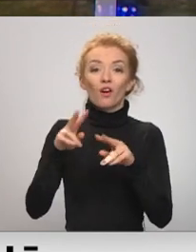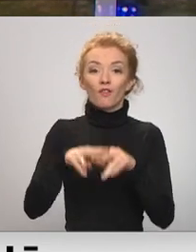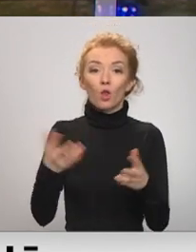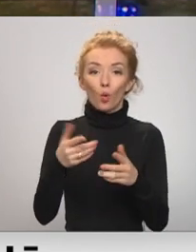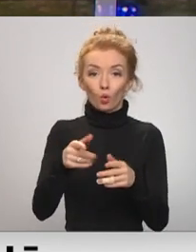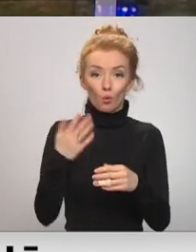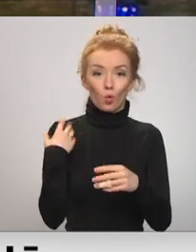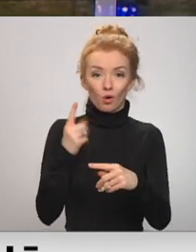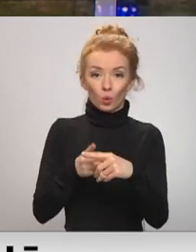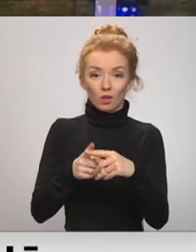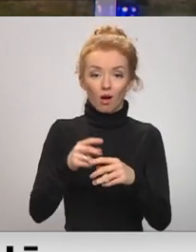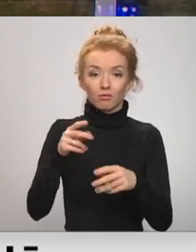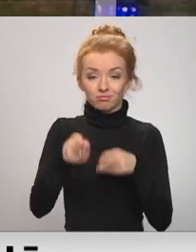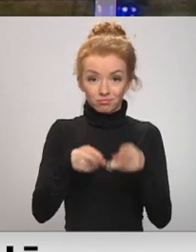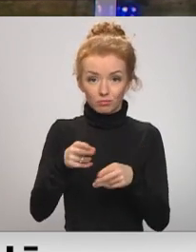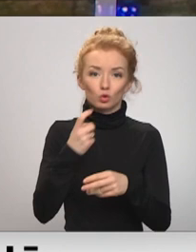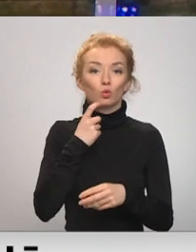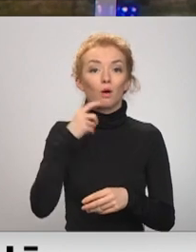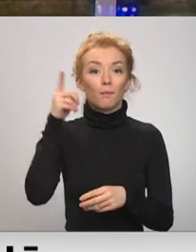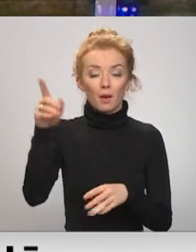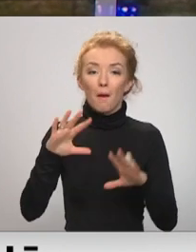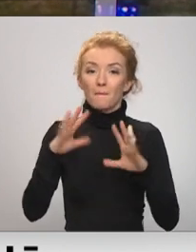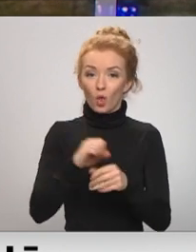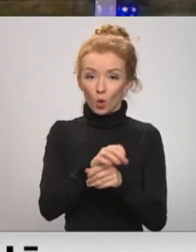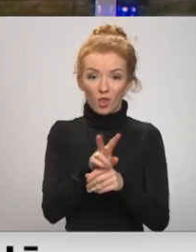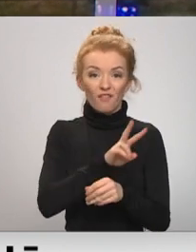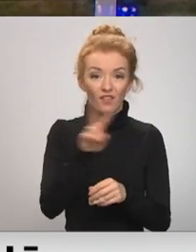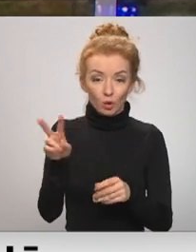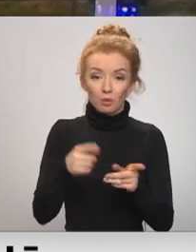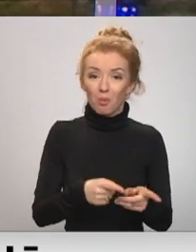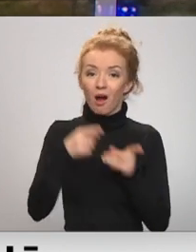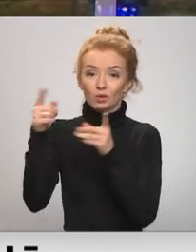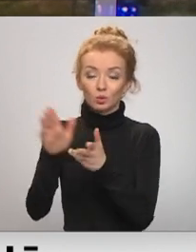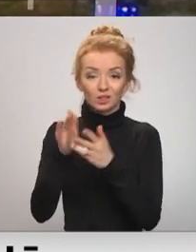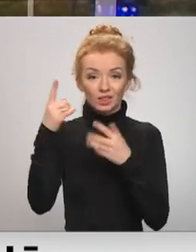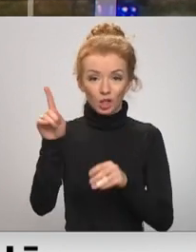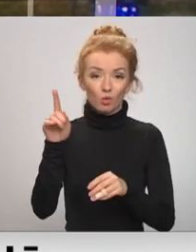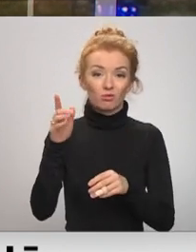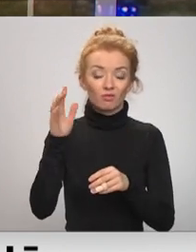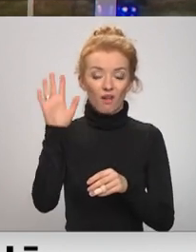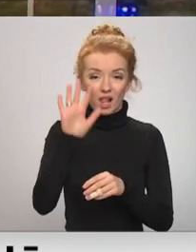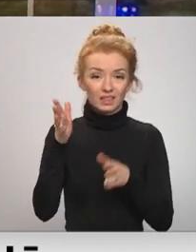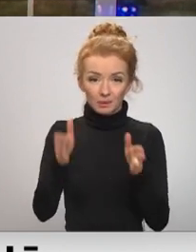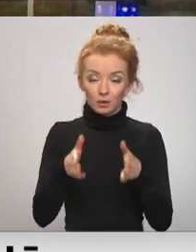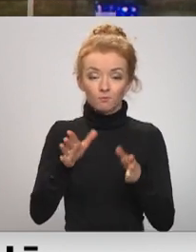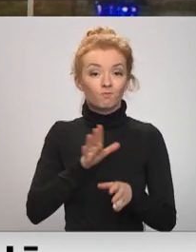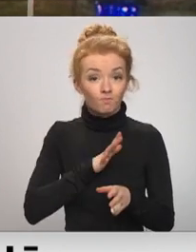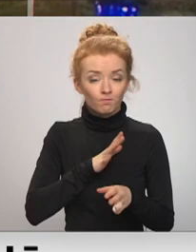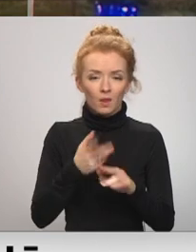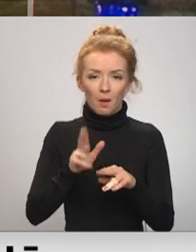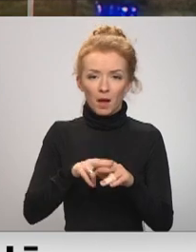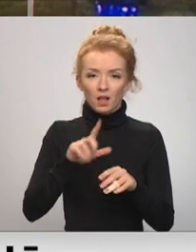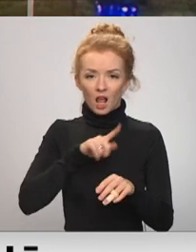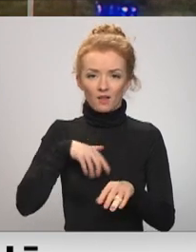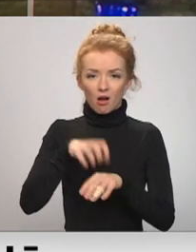kaulā operē, ir Somija. Taču Covid dēļ pacientu pārvešanu slimnīcām citās valstīs ir sarežģīta. Tādēļ mūsu ārsti nolēma